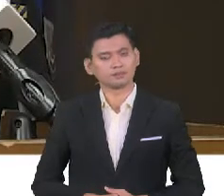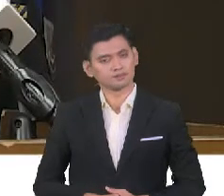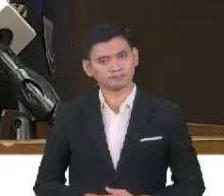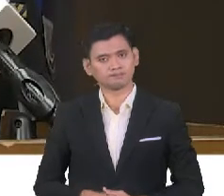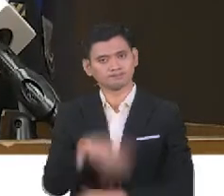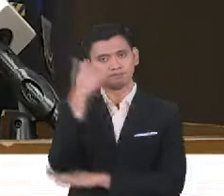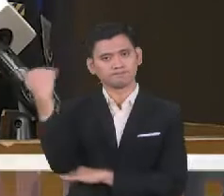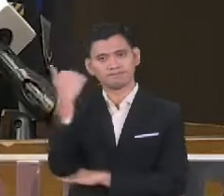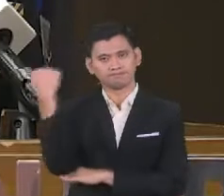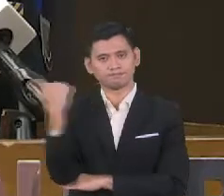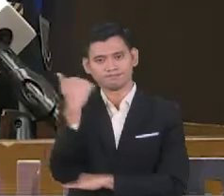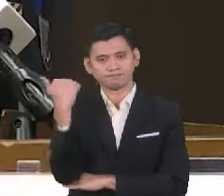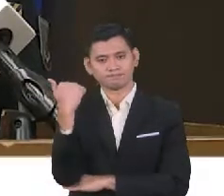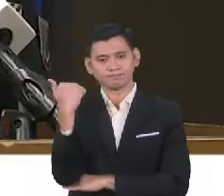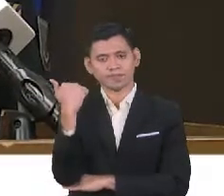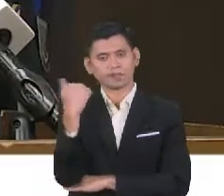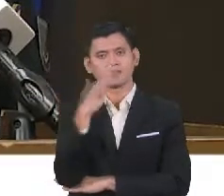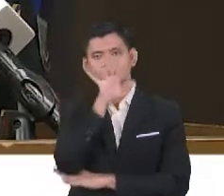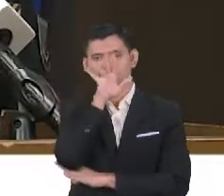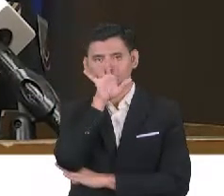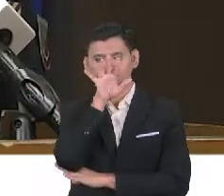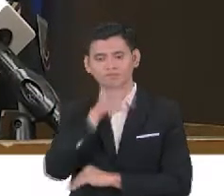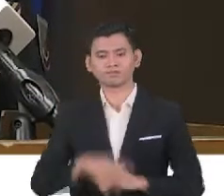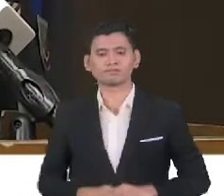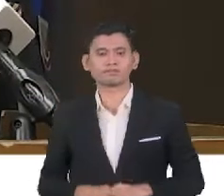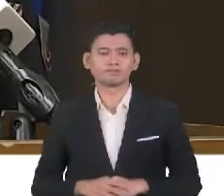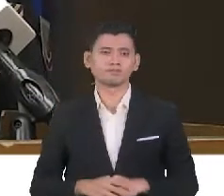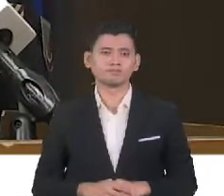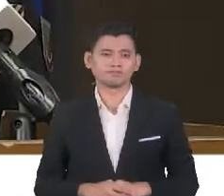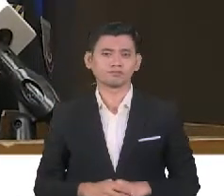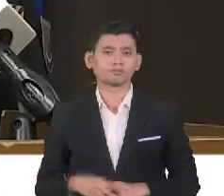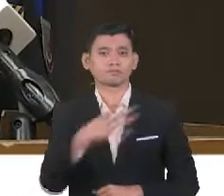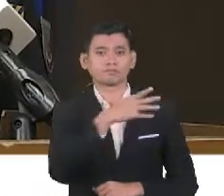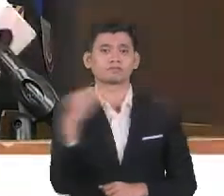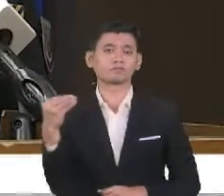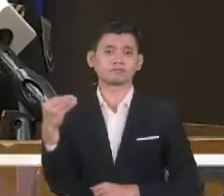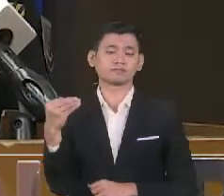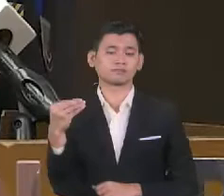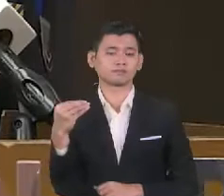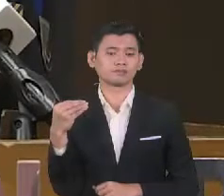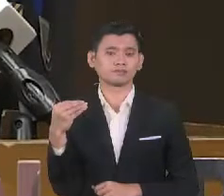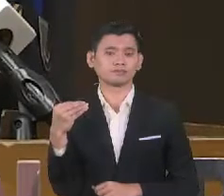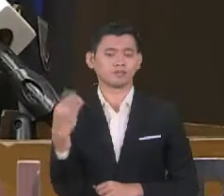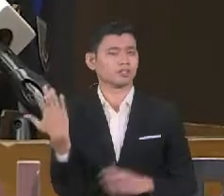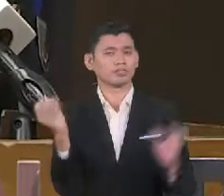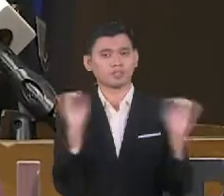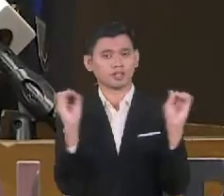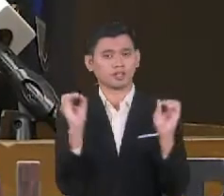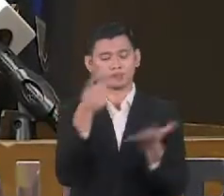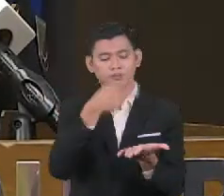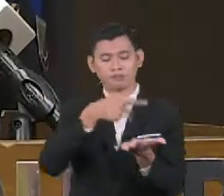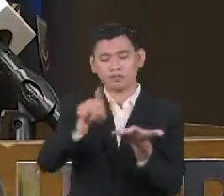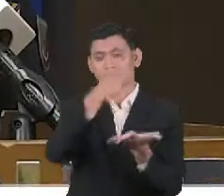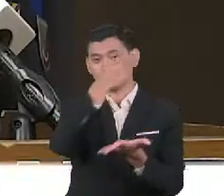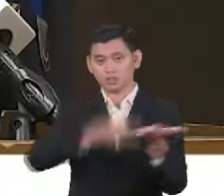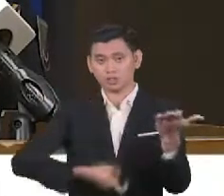Arak yang jenis tiruan, okay, dan juga yang lari daripada cukai, iaitu